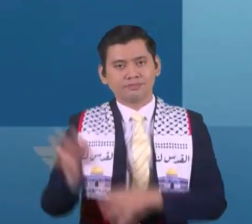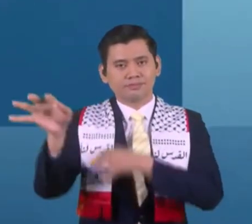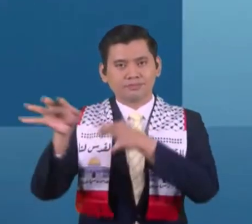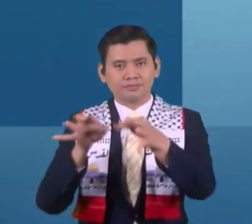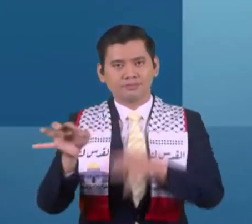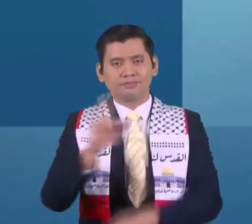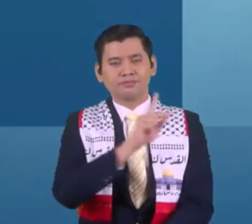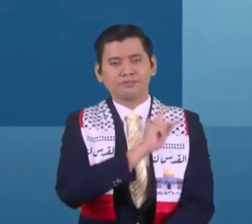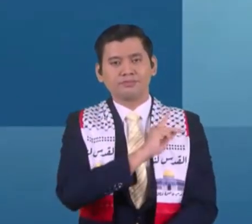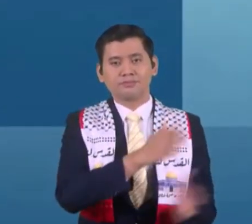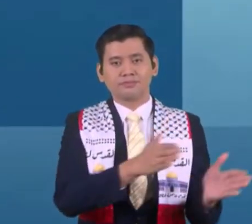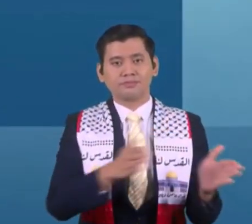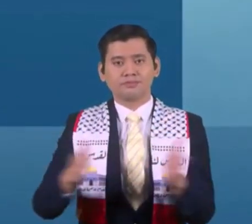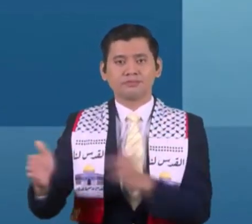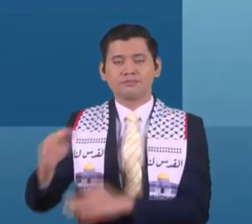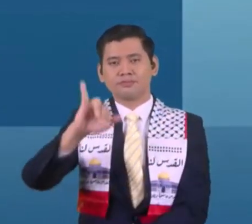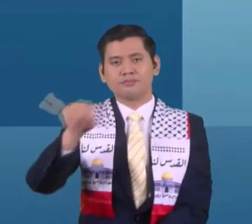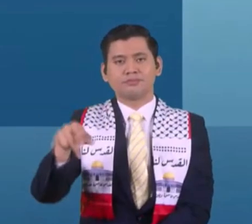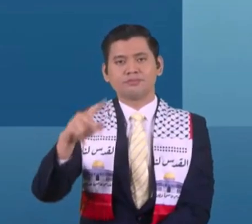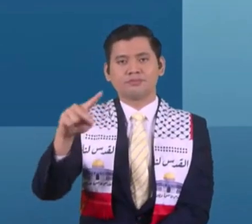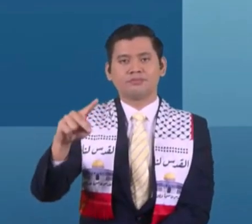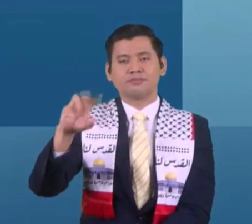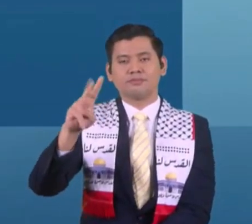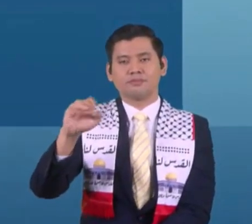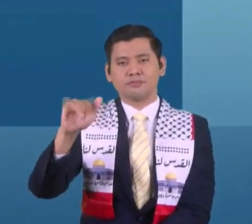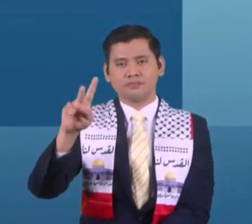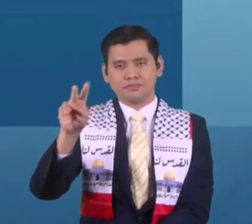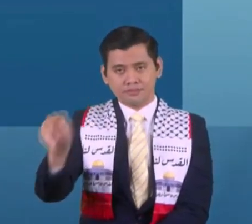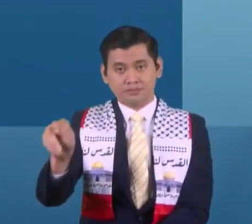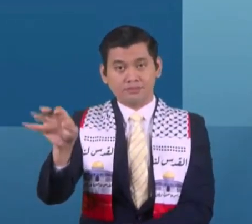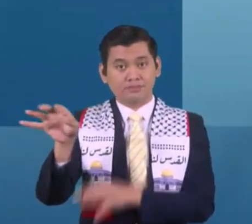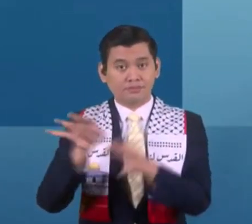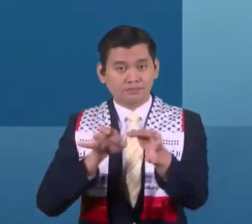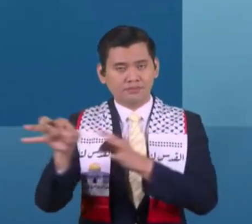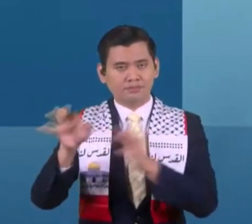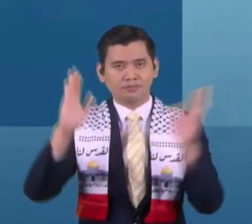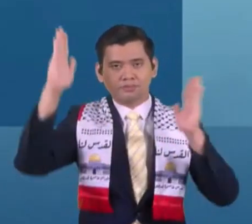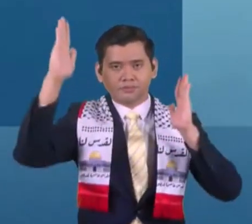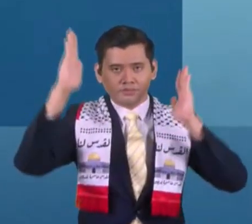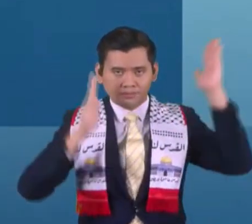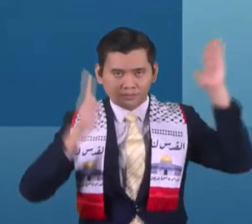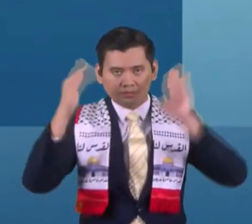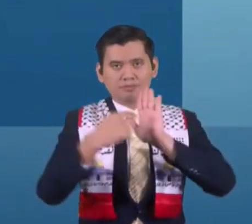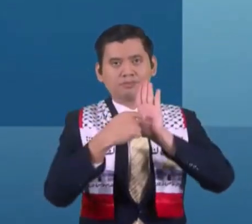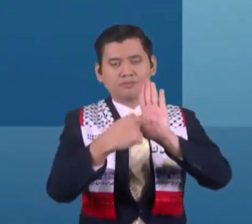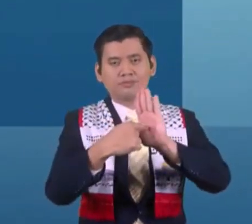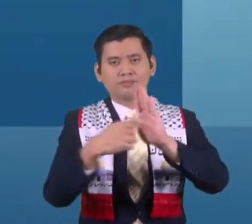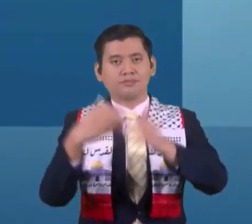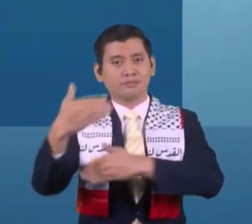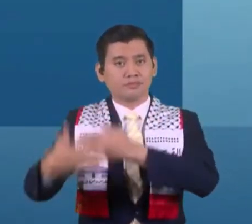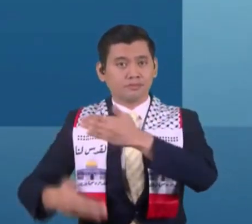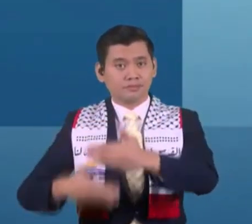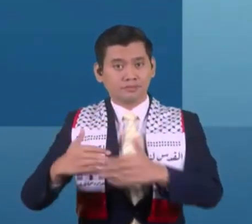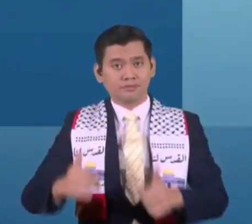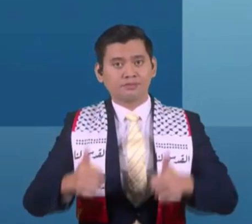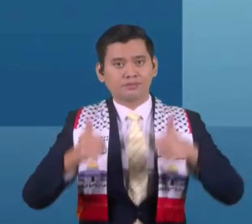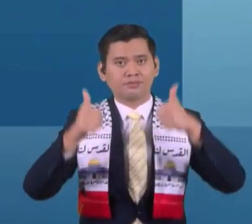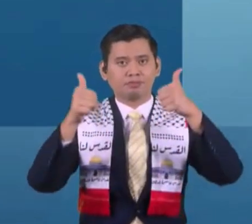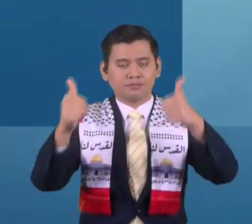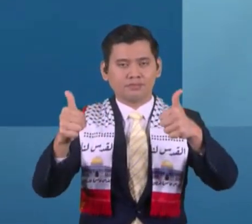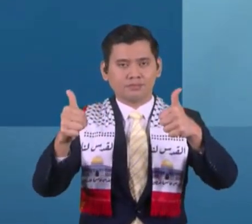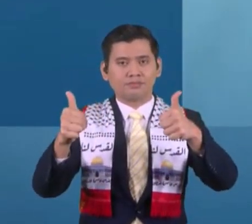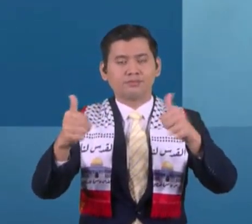Jelas Ketua Strategi Ikuti JP Morgan Asia Pacific, Rajiv Batra, Malaysia tunjukkan tahap kemajuan memberangsangkan. Ia melibatkan